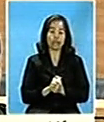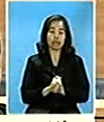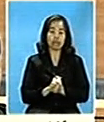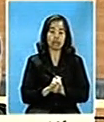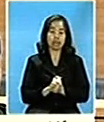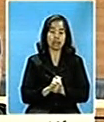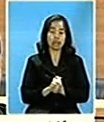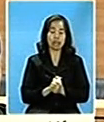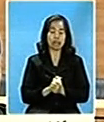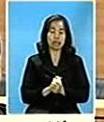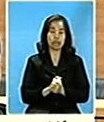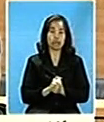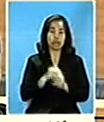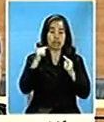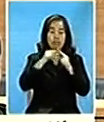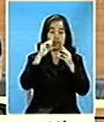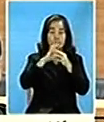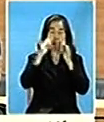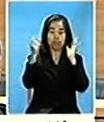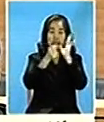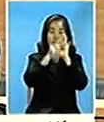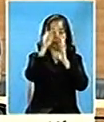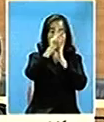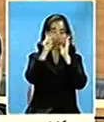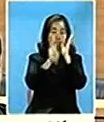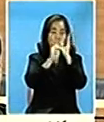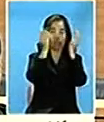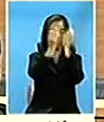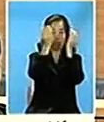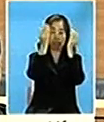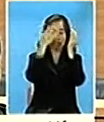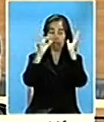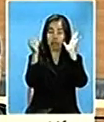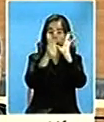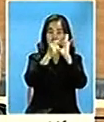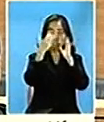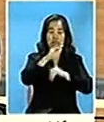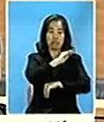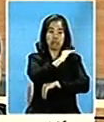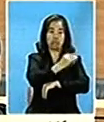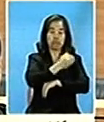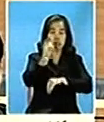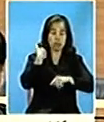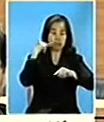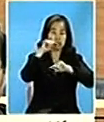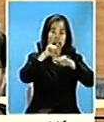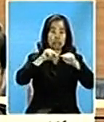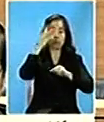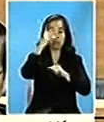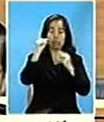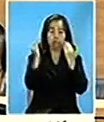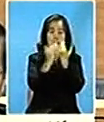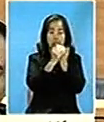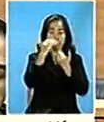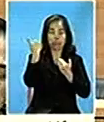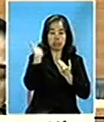เรื่องนี้นะคะเอาไปกำหนดไว้ในรัฐธรรมนูญแล้วกำหนดไว้ด้วยเป็นตัวเปอร์เซ็นต์นะคะแน่นอนแล้วจะต่ำกว่